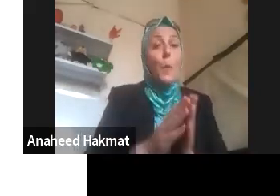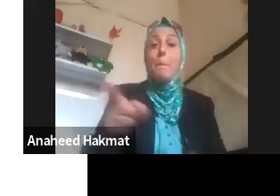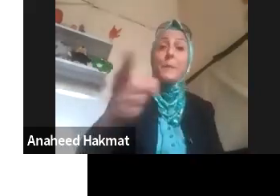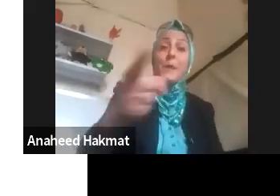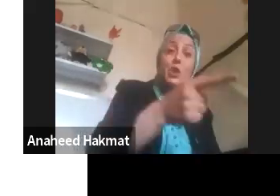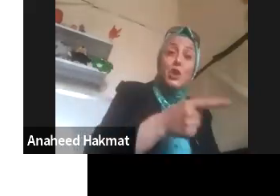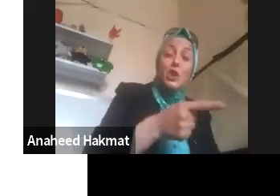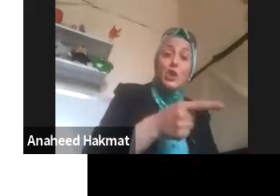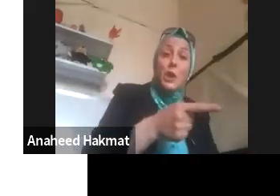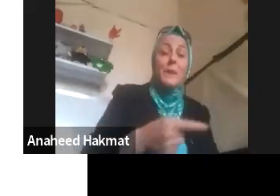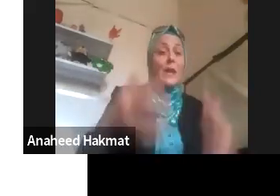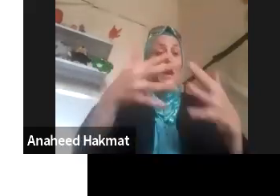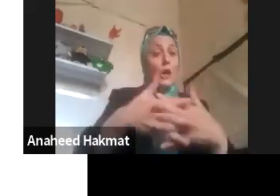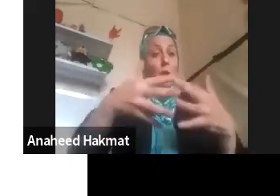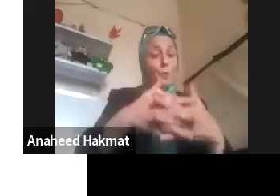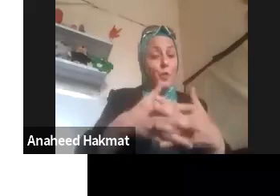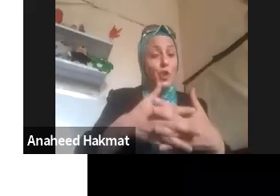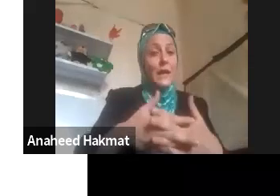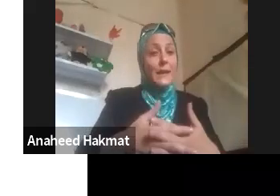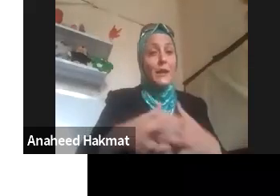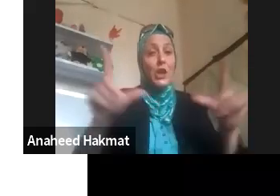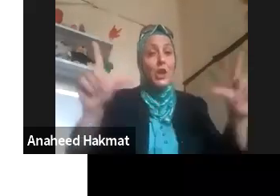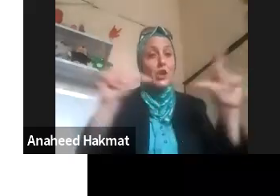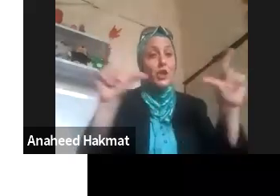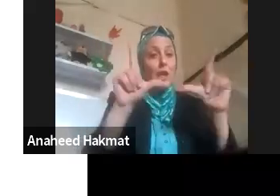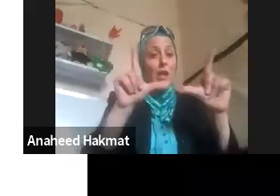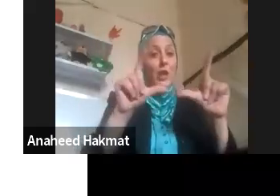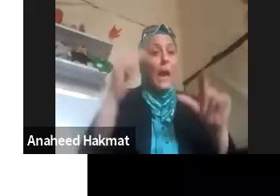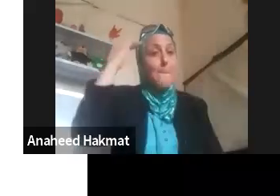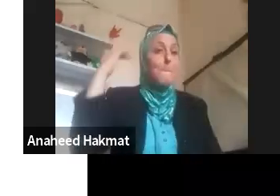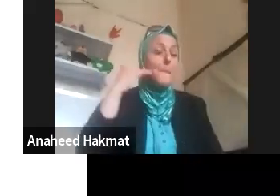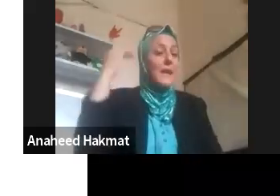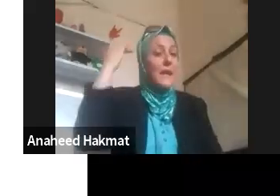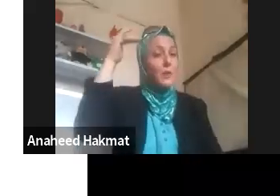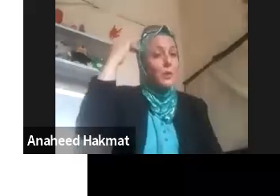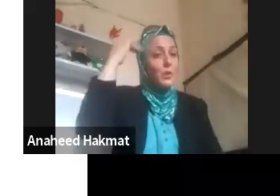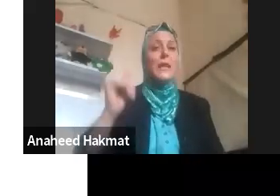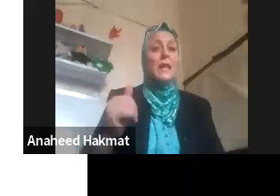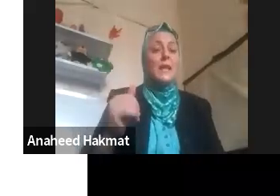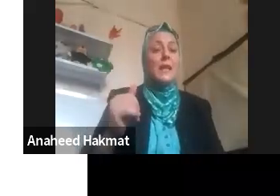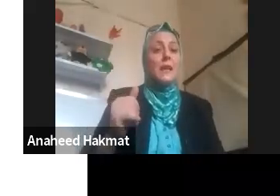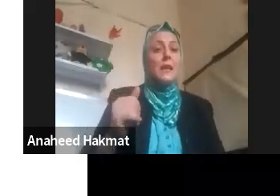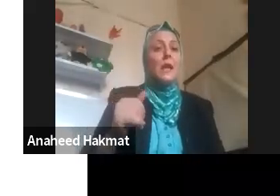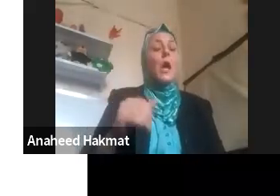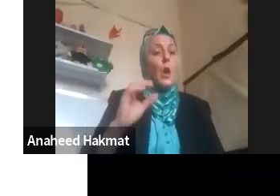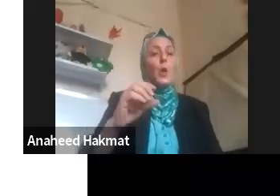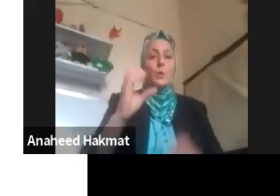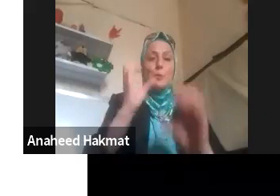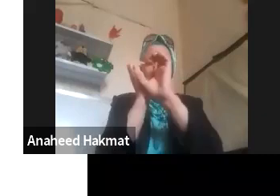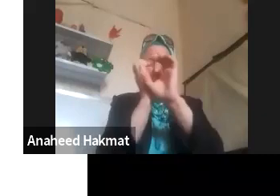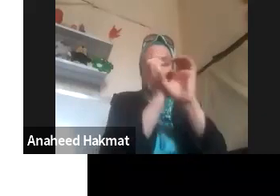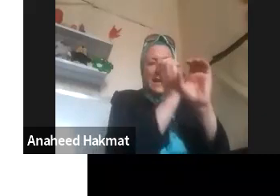مشاركه الشاشه، واطلب من كل المشاركين والمشاركات والمتحدثين والمتحدثات لي يحطوا الكاميرات على اساس انه نكون كلنا في